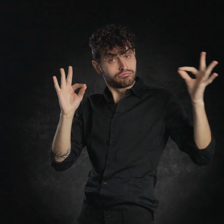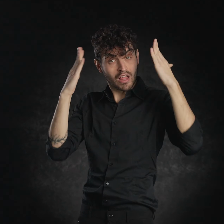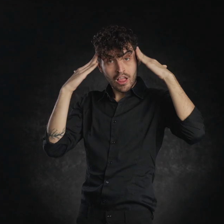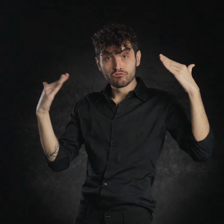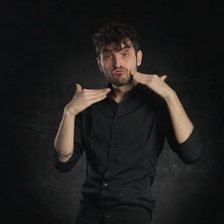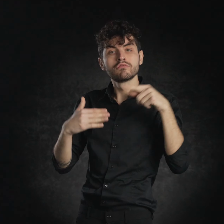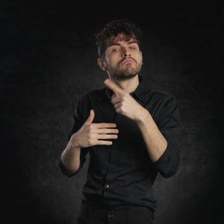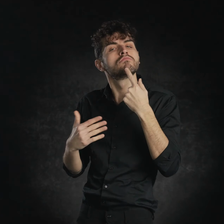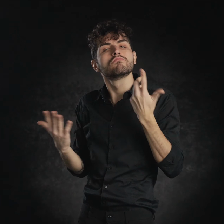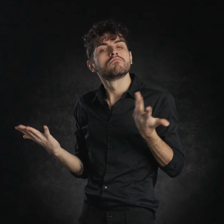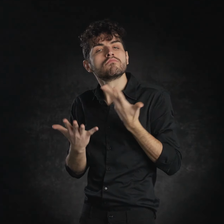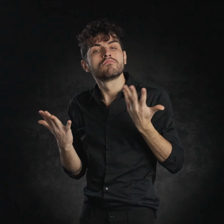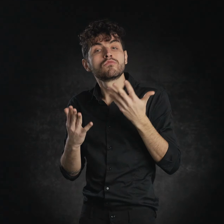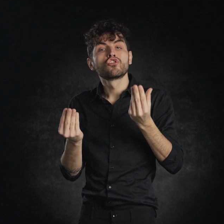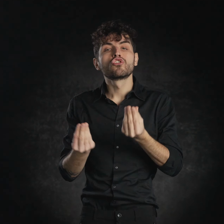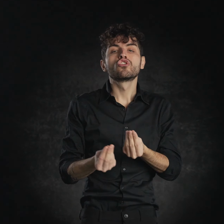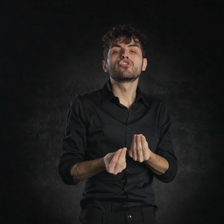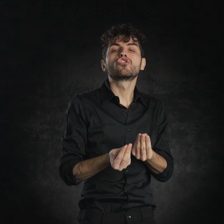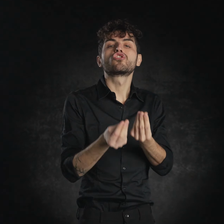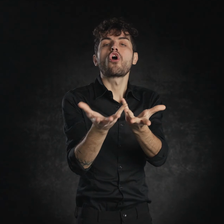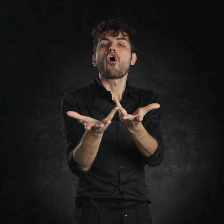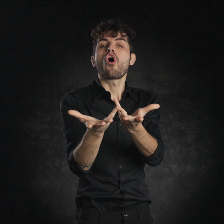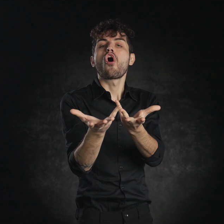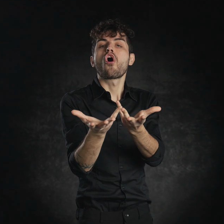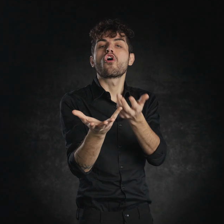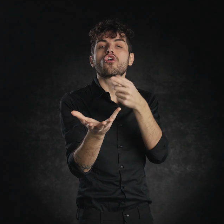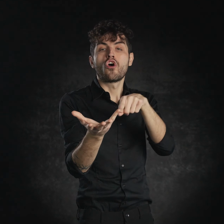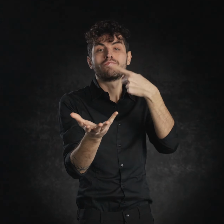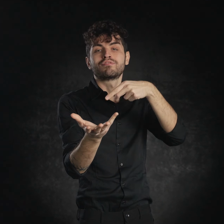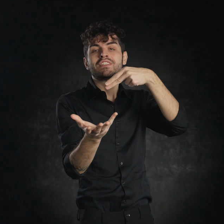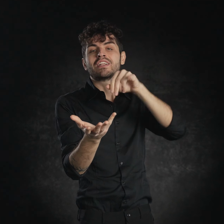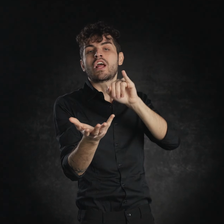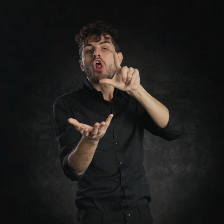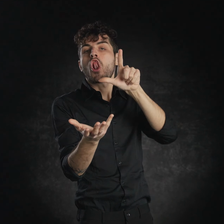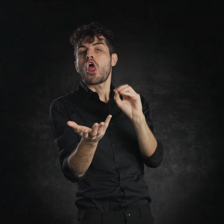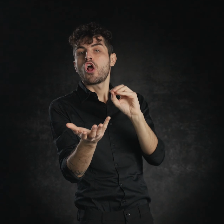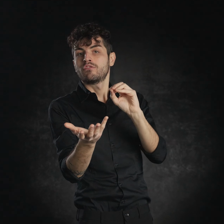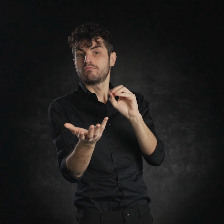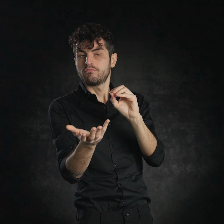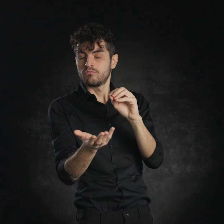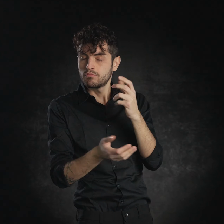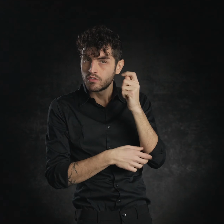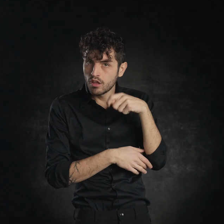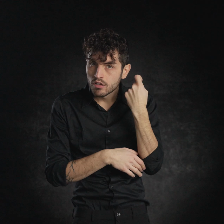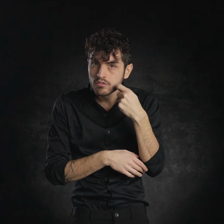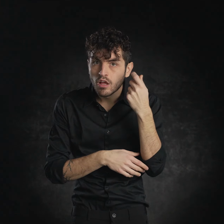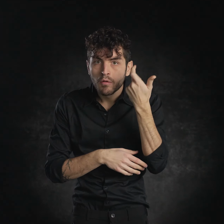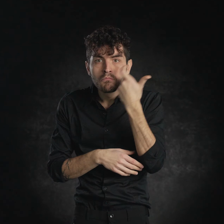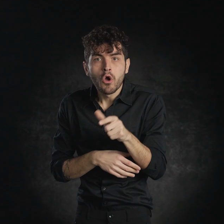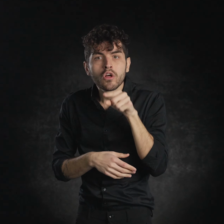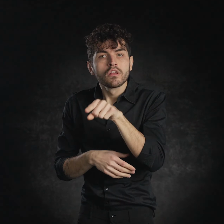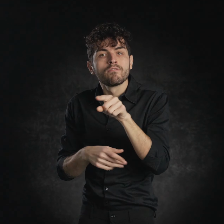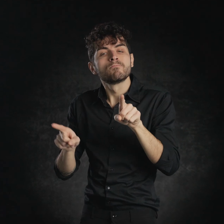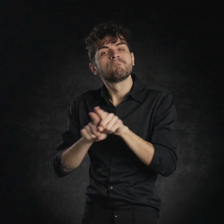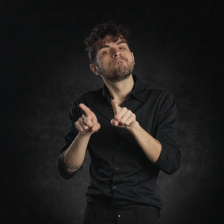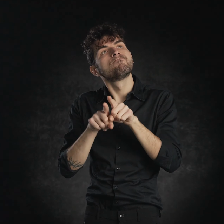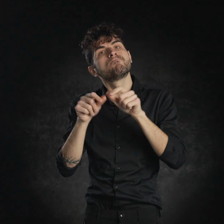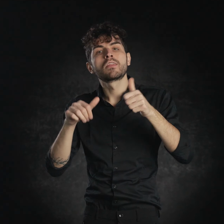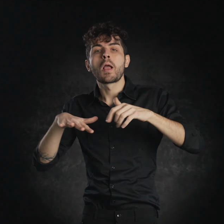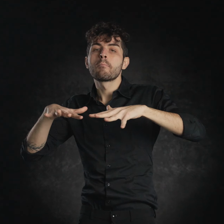l'Egitto doron tu neilo il dono del Nilo interessante però è